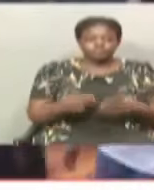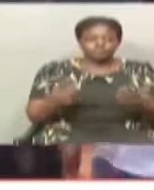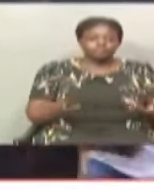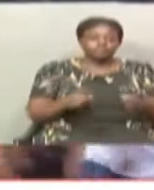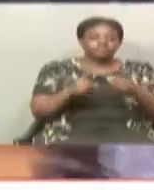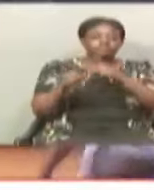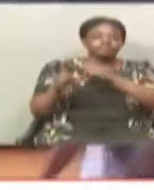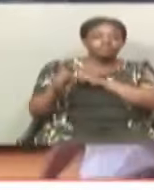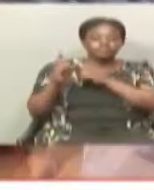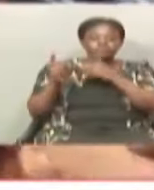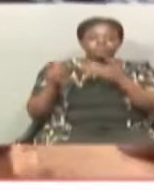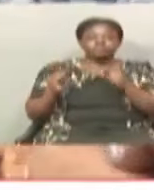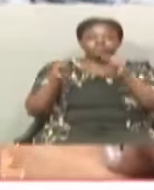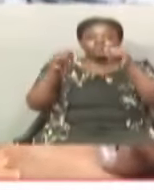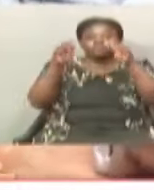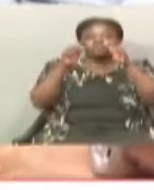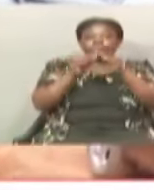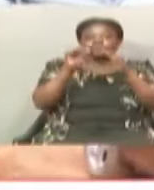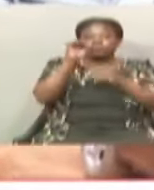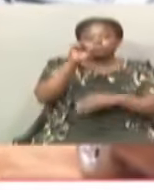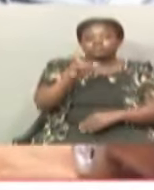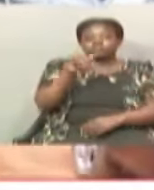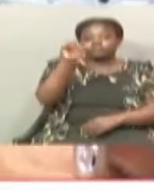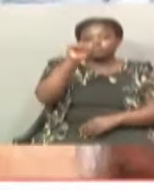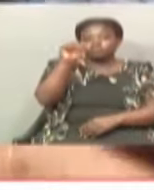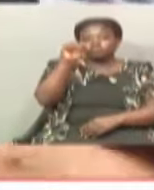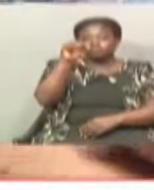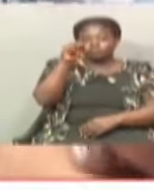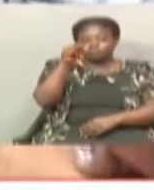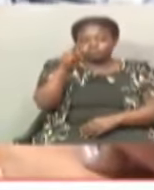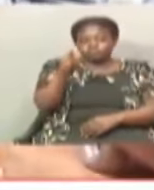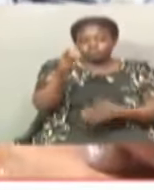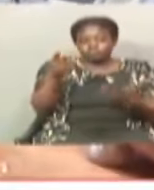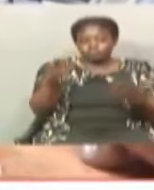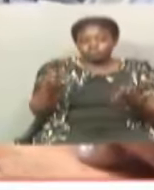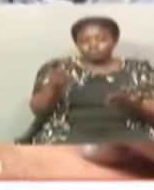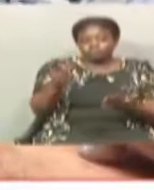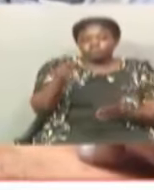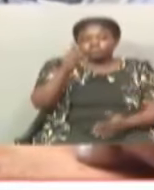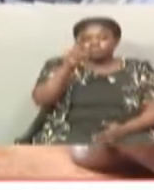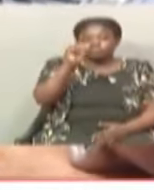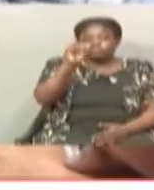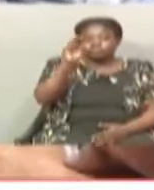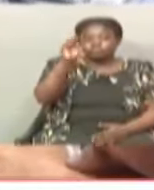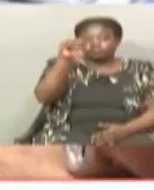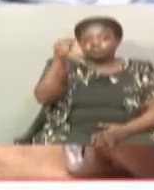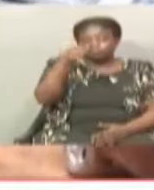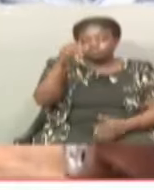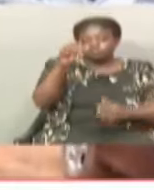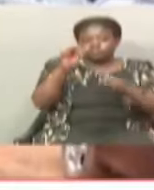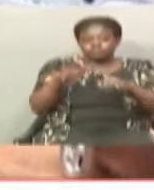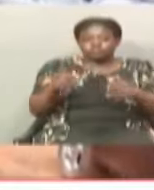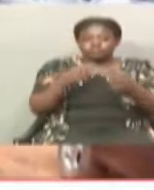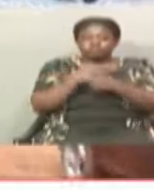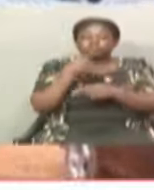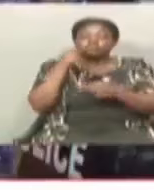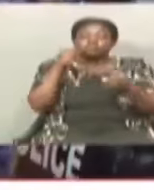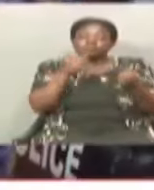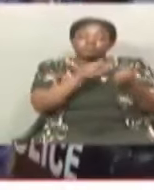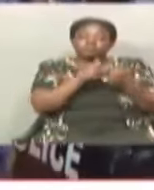Abasirikale bakedde kwebulungula maka g'omugenzi Yusuf Kenya Sedi yagasangibwa Busega kibumbiro okukakanya buluganda ali bakubagana